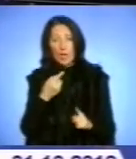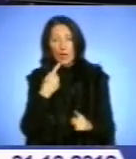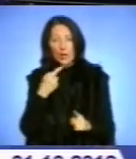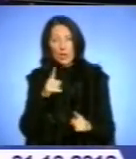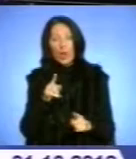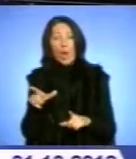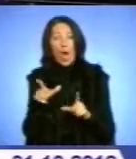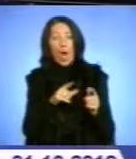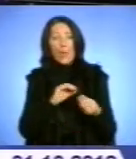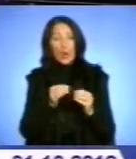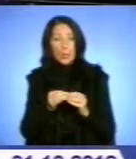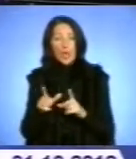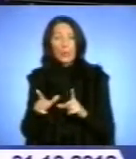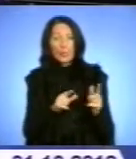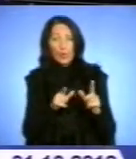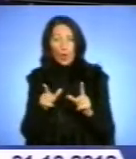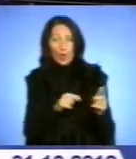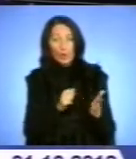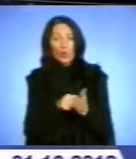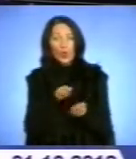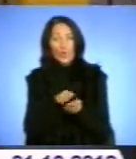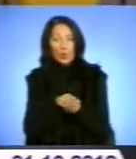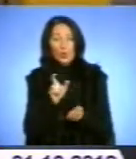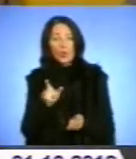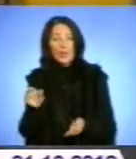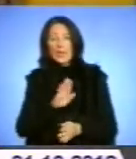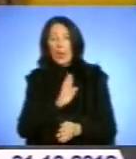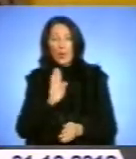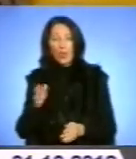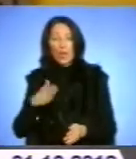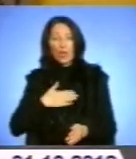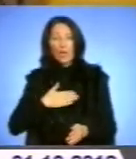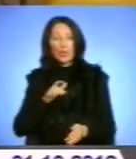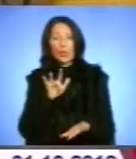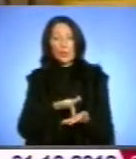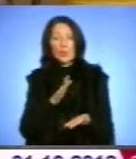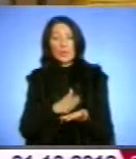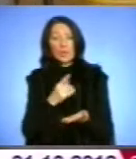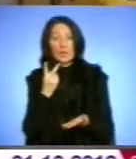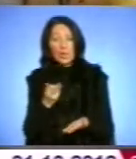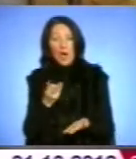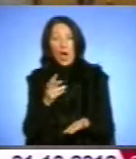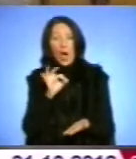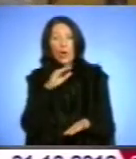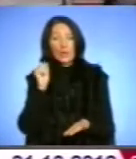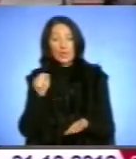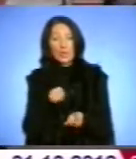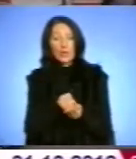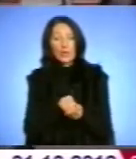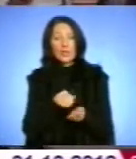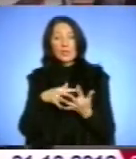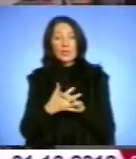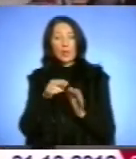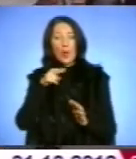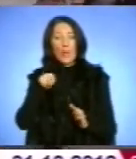із доїздом до кладовищ у жителів міста не буде. У нашому місті є 2 офіційних кладовища – у селі Підгородні та на